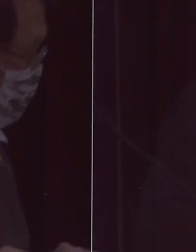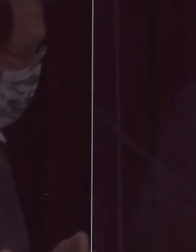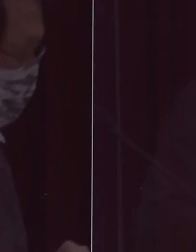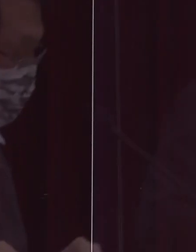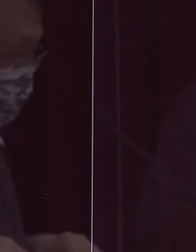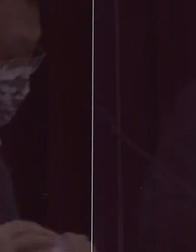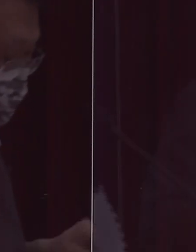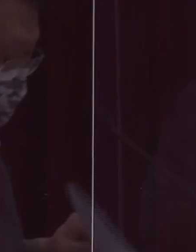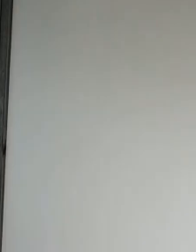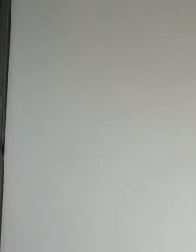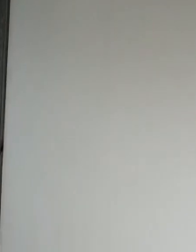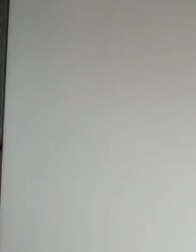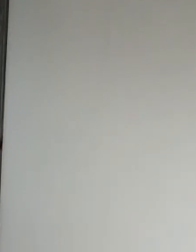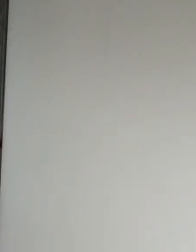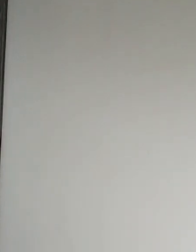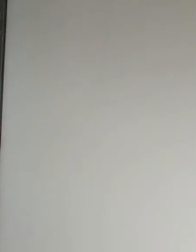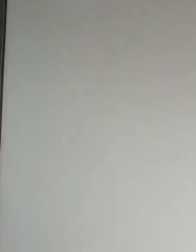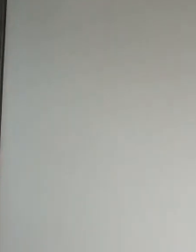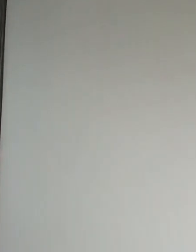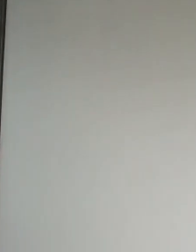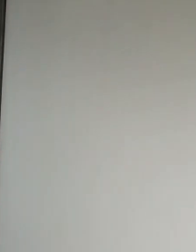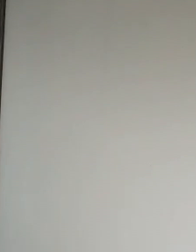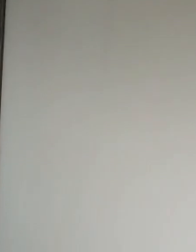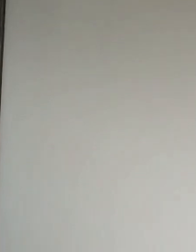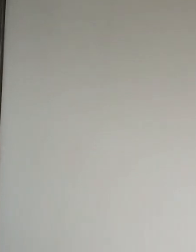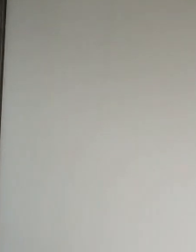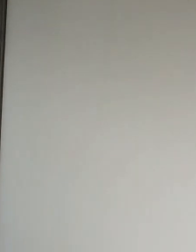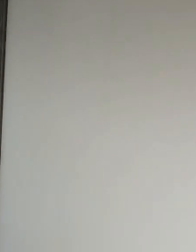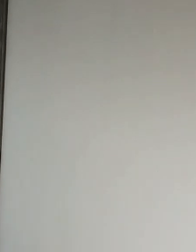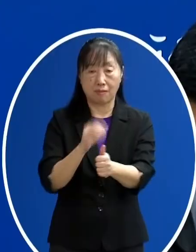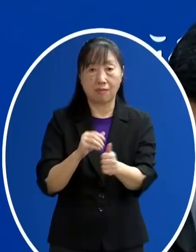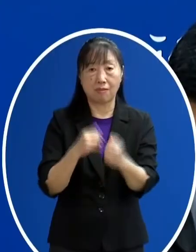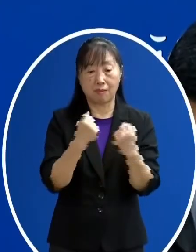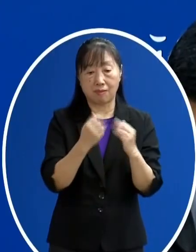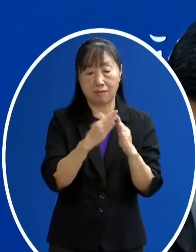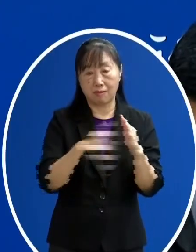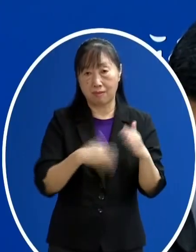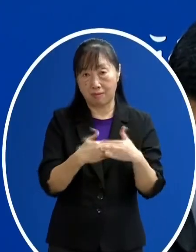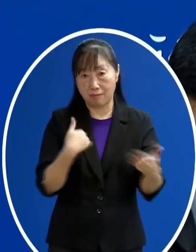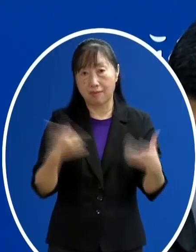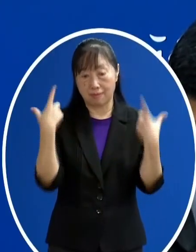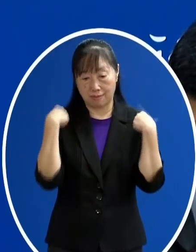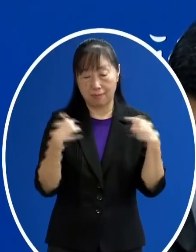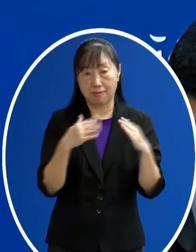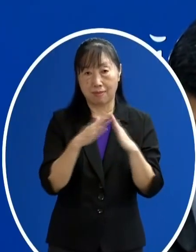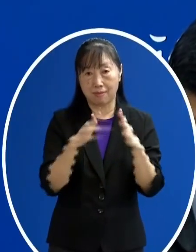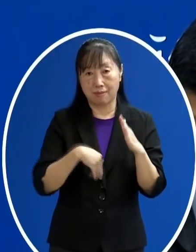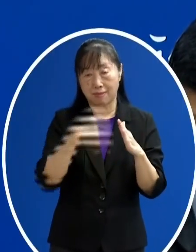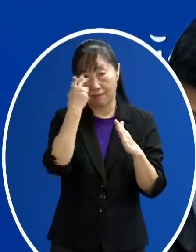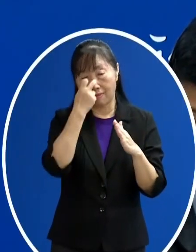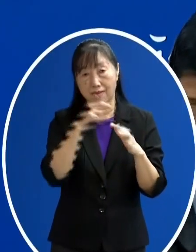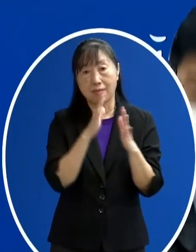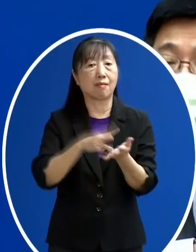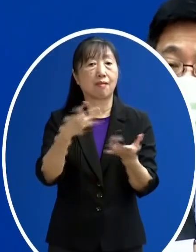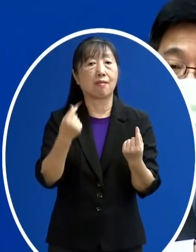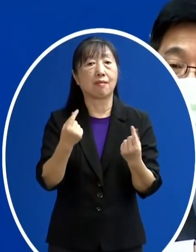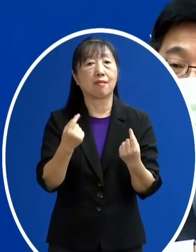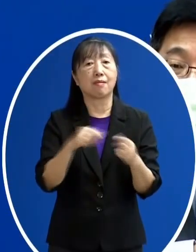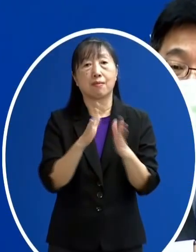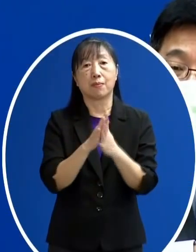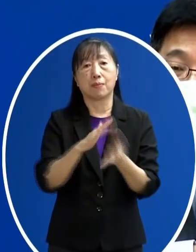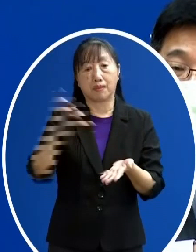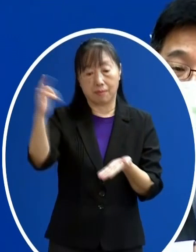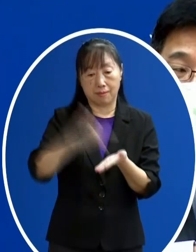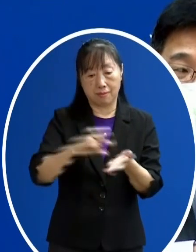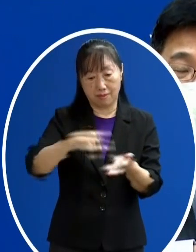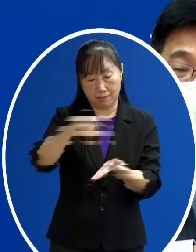90人，目前进行居家隔离，强调还会进行第3次的采检。 在居家检疫的期间的3采也不会审，入境的